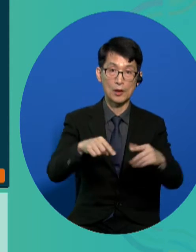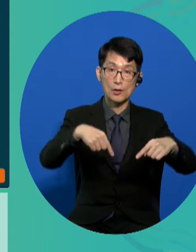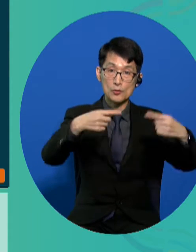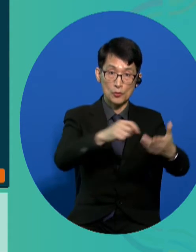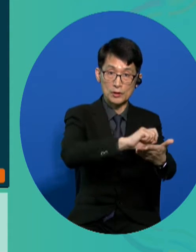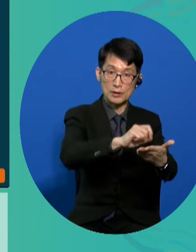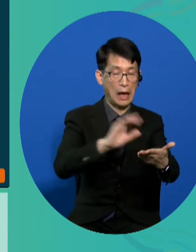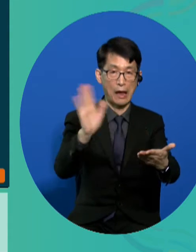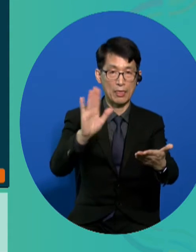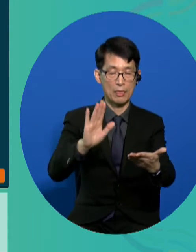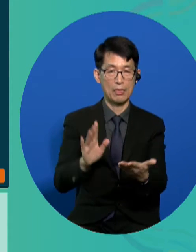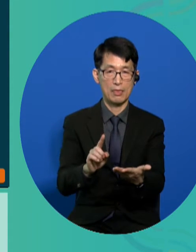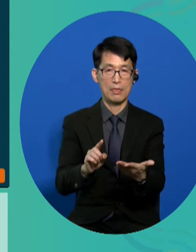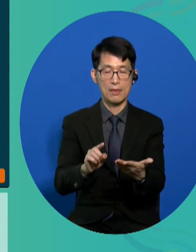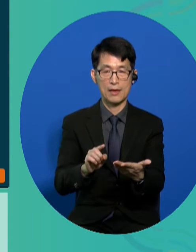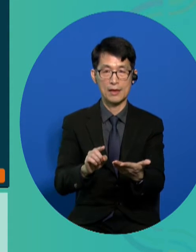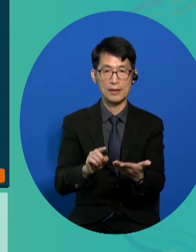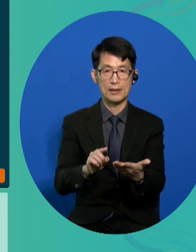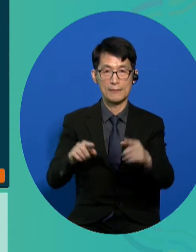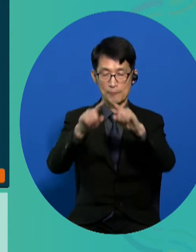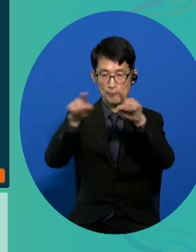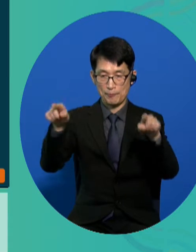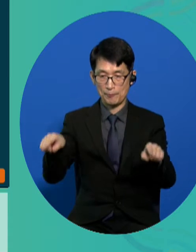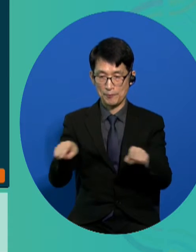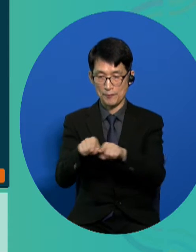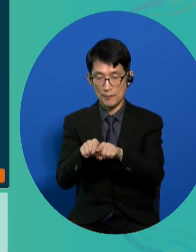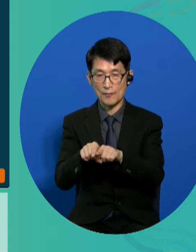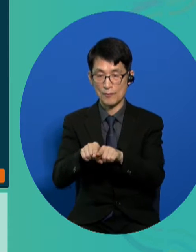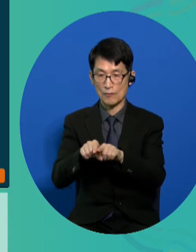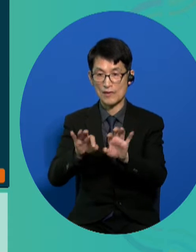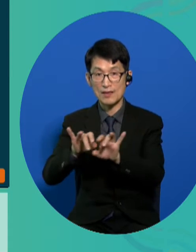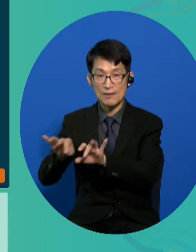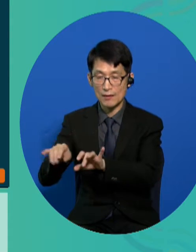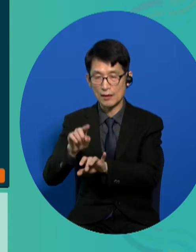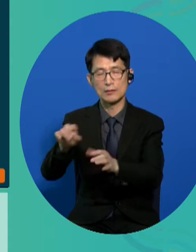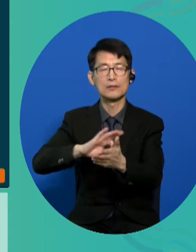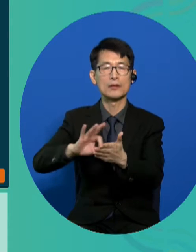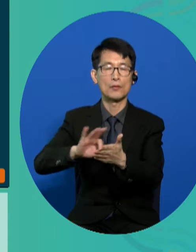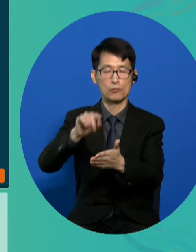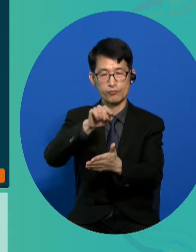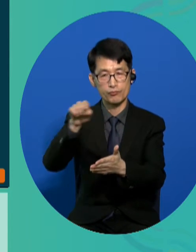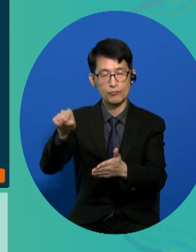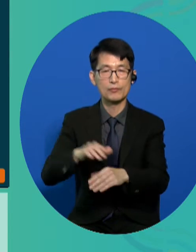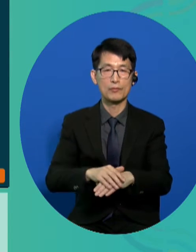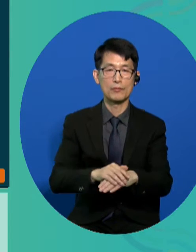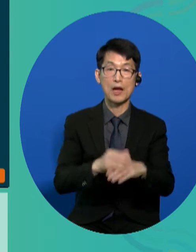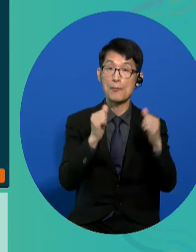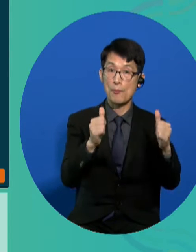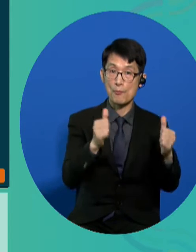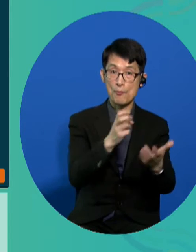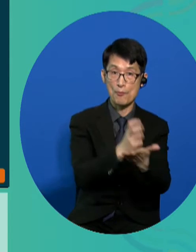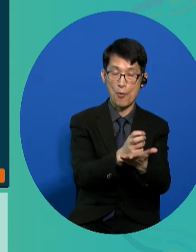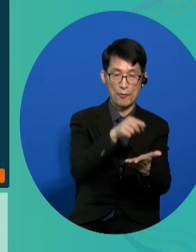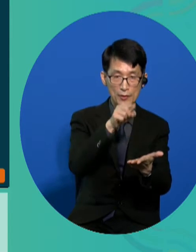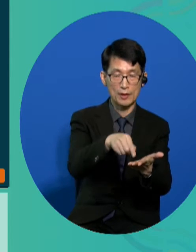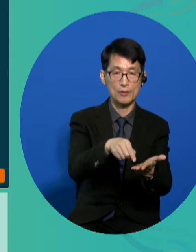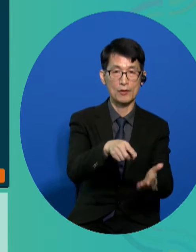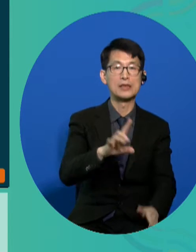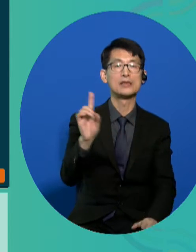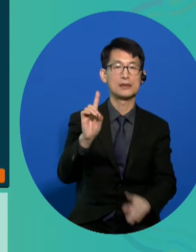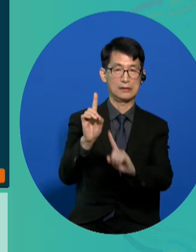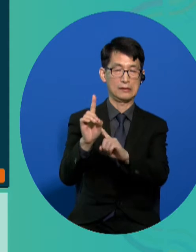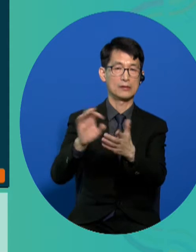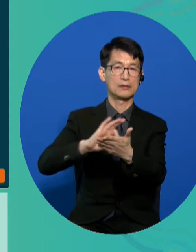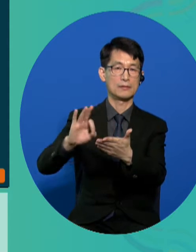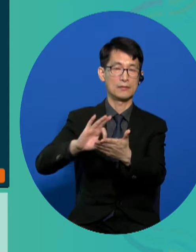것이죠. 부에노스아이레스와 아르헨티나죠. 상파울루, 브라질이죠. 법원에서 디지털화를 시도를